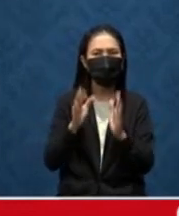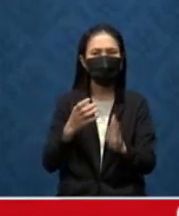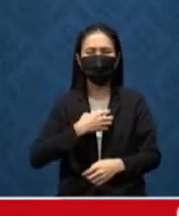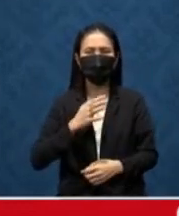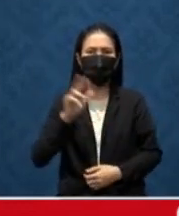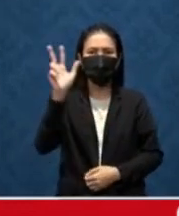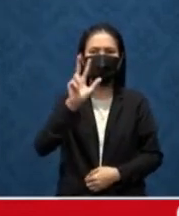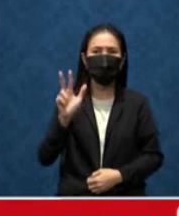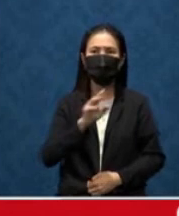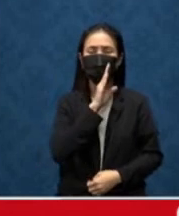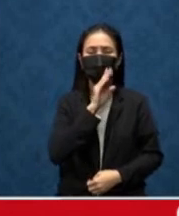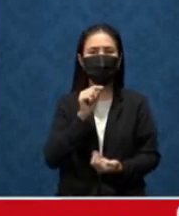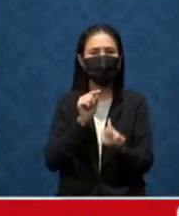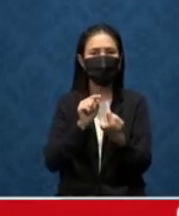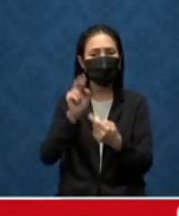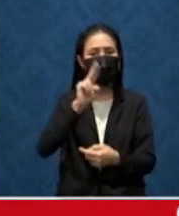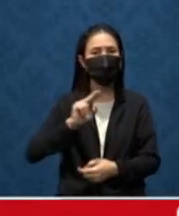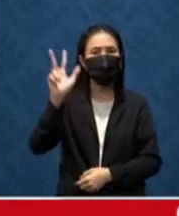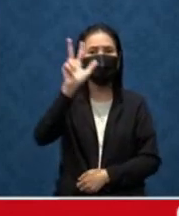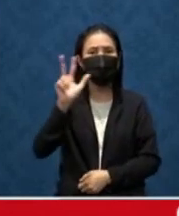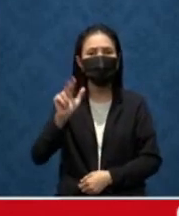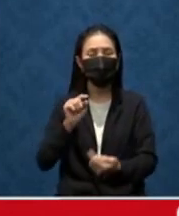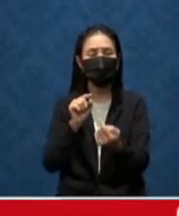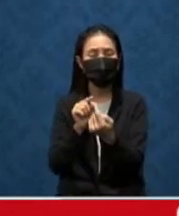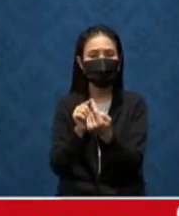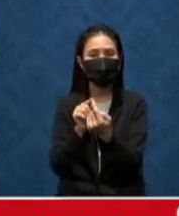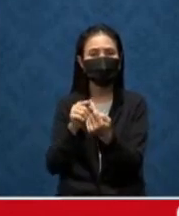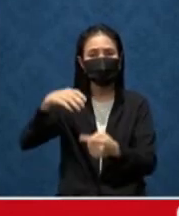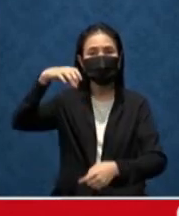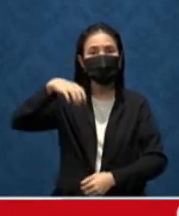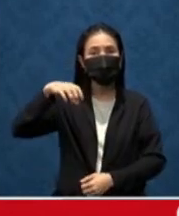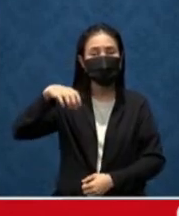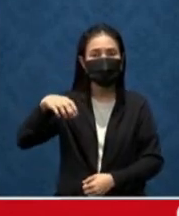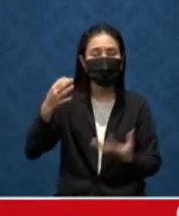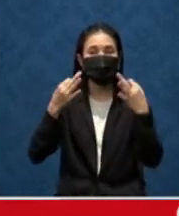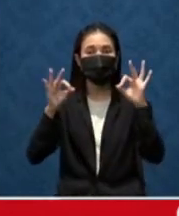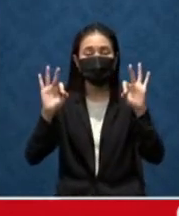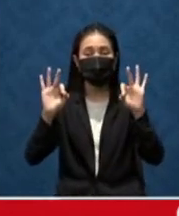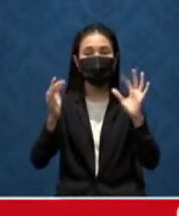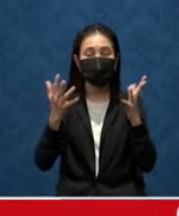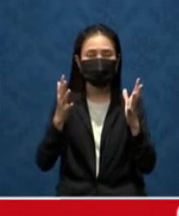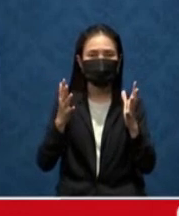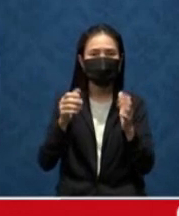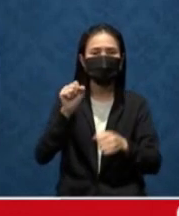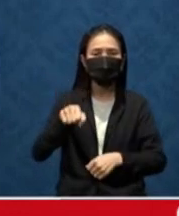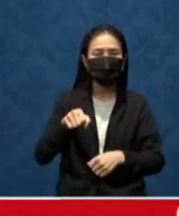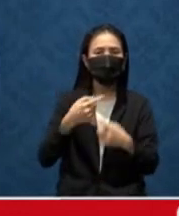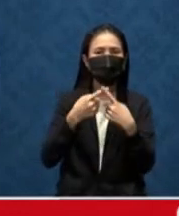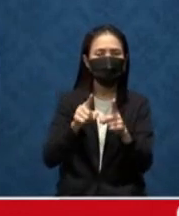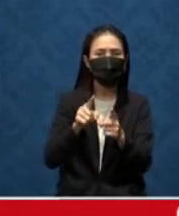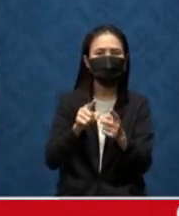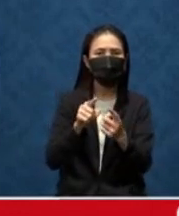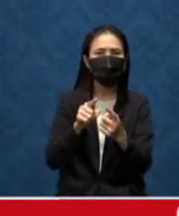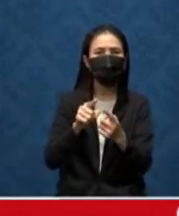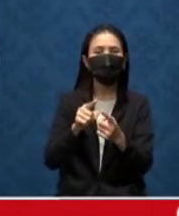ถ้าคุบอกวาใช้กันชาเนี่ยในสถานที่...่ใช่สถานที่สาภาณักก็จริงแต่การใช้สถาน